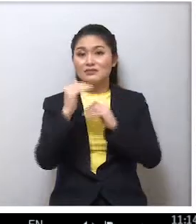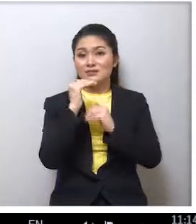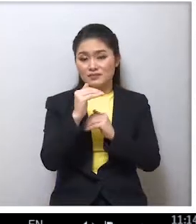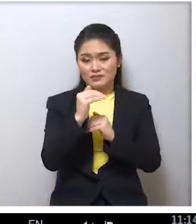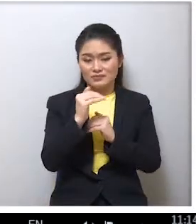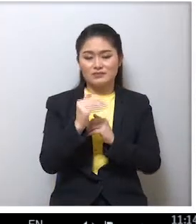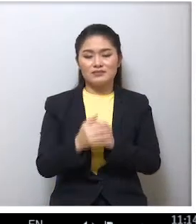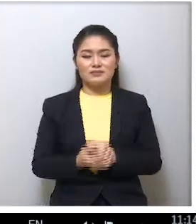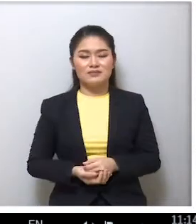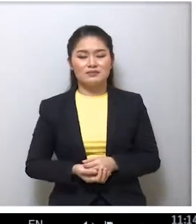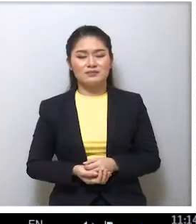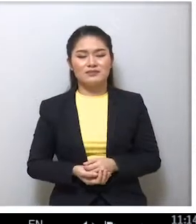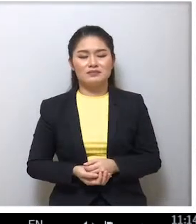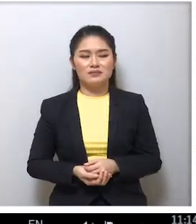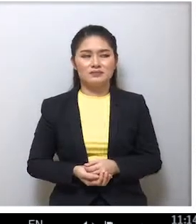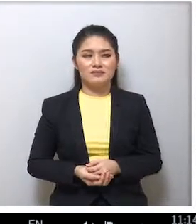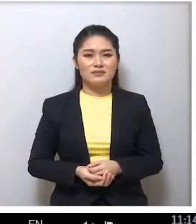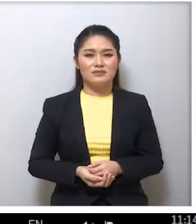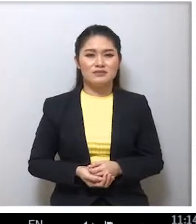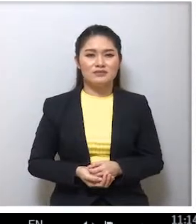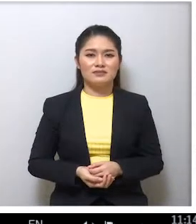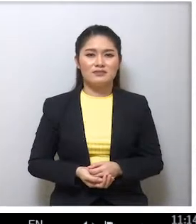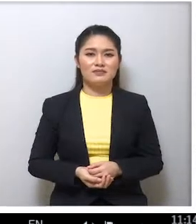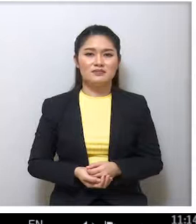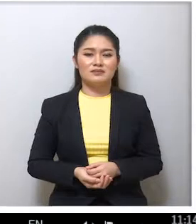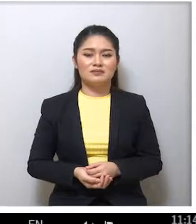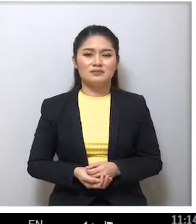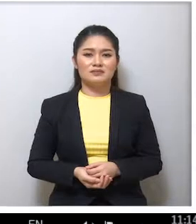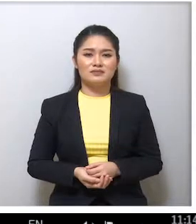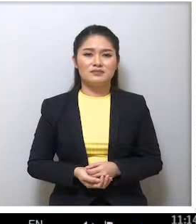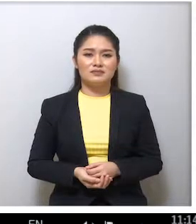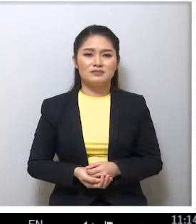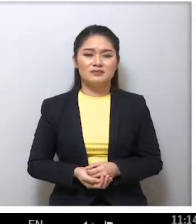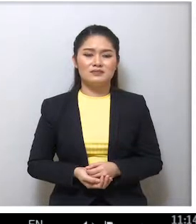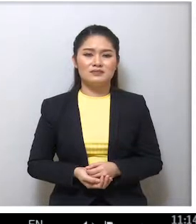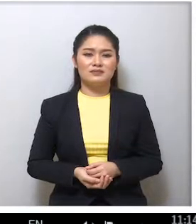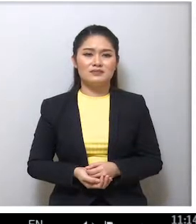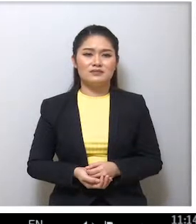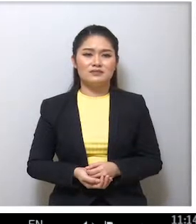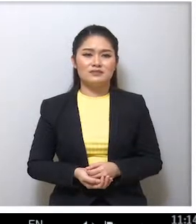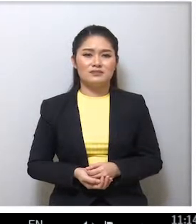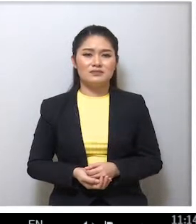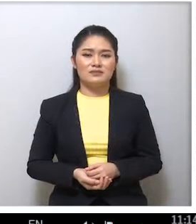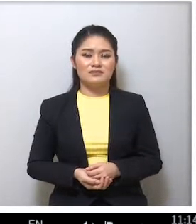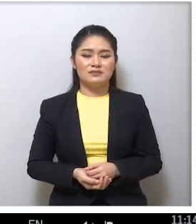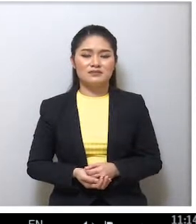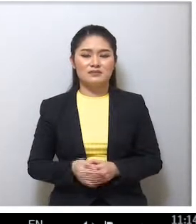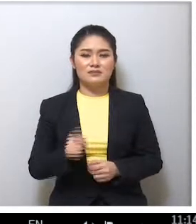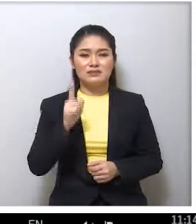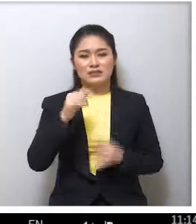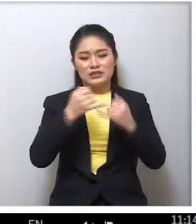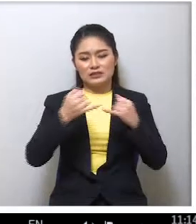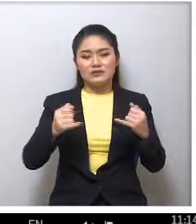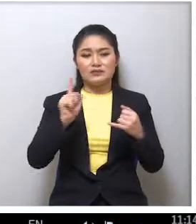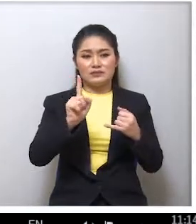ตัวนี้ครูเป็น1นะครับเอาแค่1เส้นก็